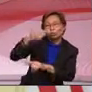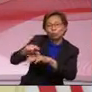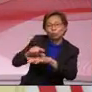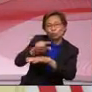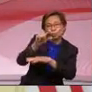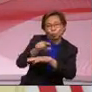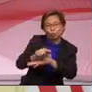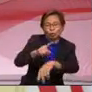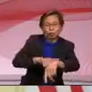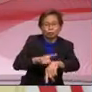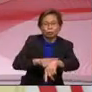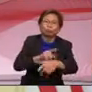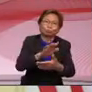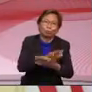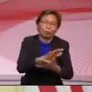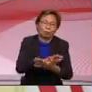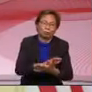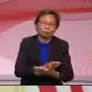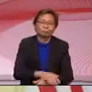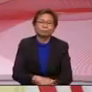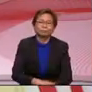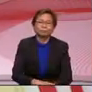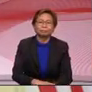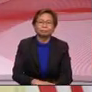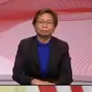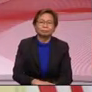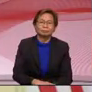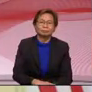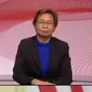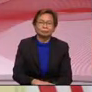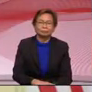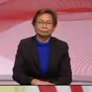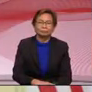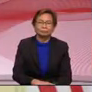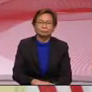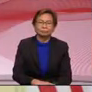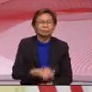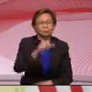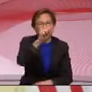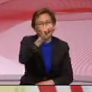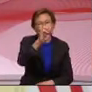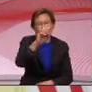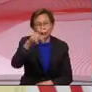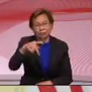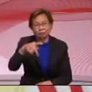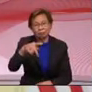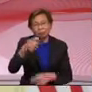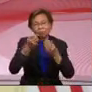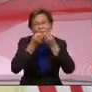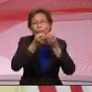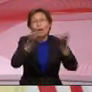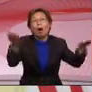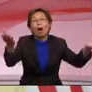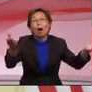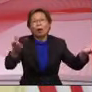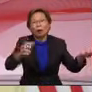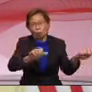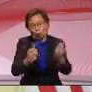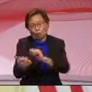digunakan sewaktu sesi persekolahan, dan SOP-nya juga akan diumumkan oleh